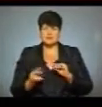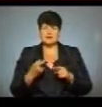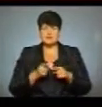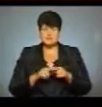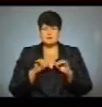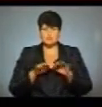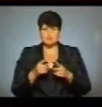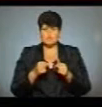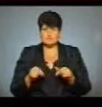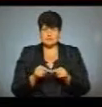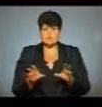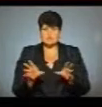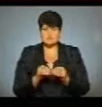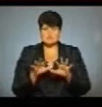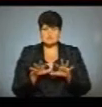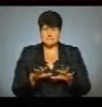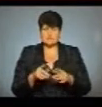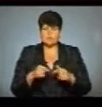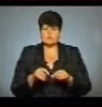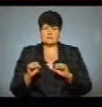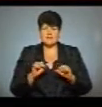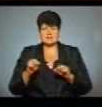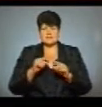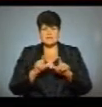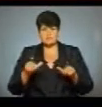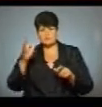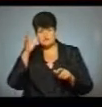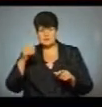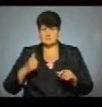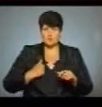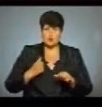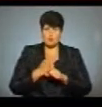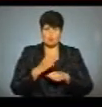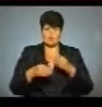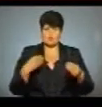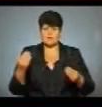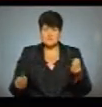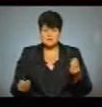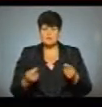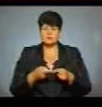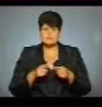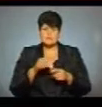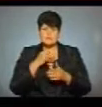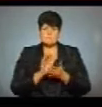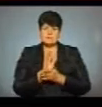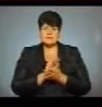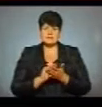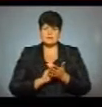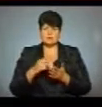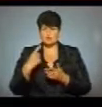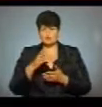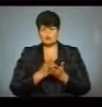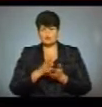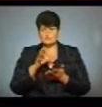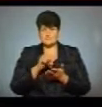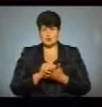зайнятості разом із місцевими органами влади, закладами освіти, військовими та роботодавцями, повідомила прес-секретарка обласної служби